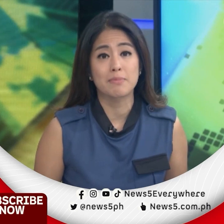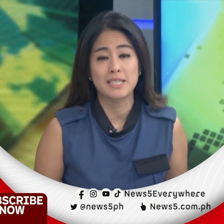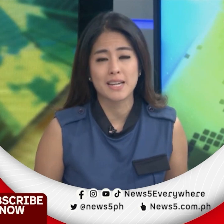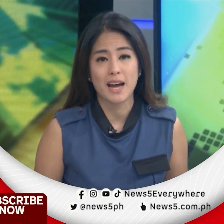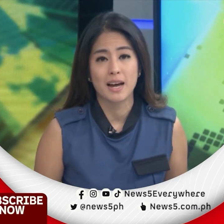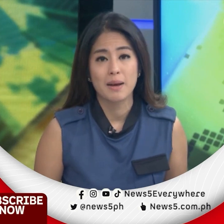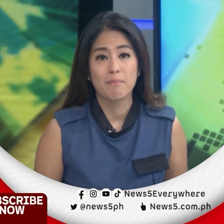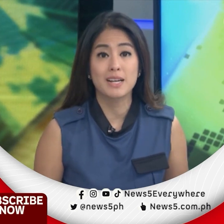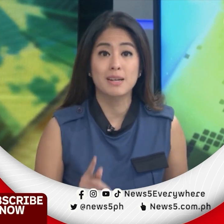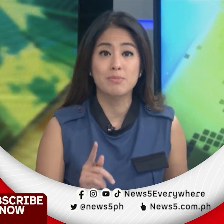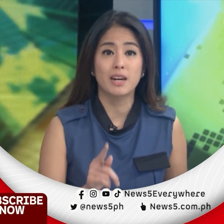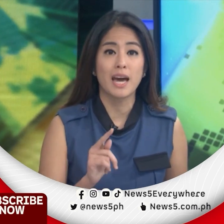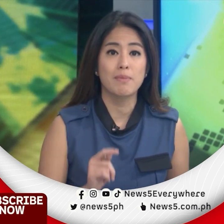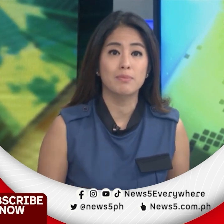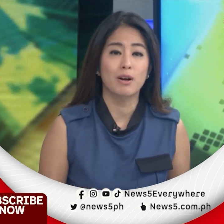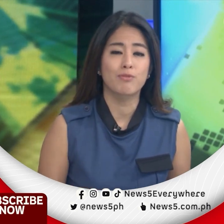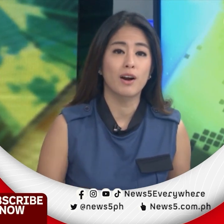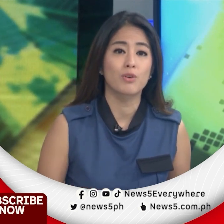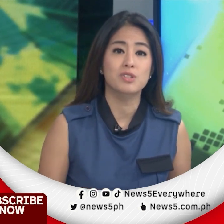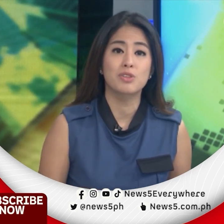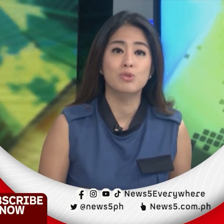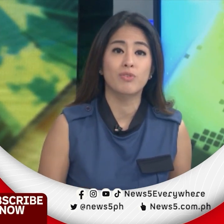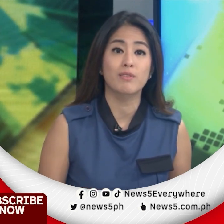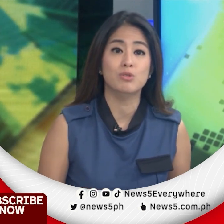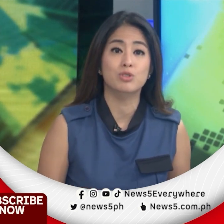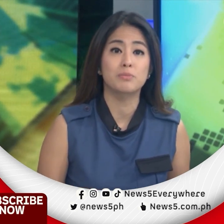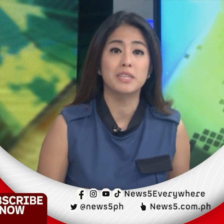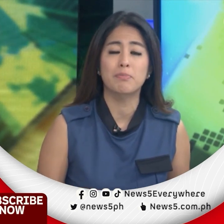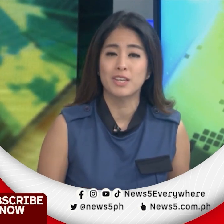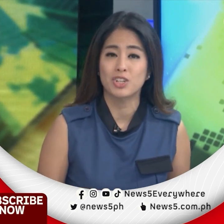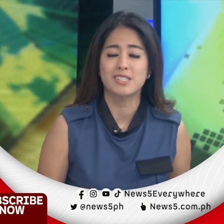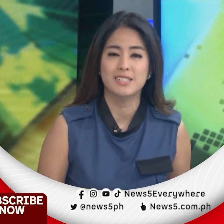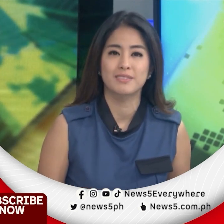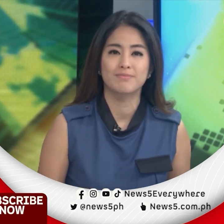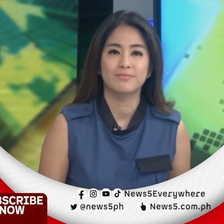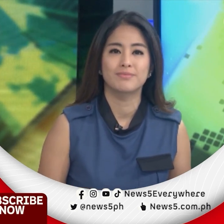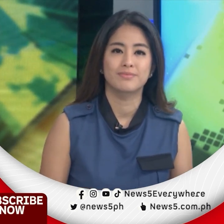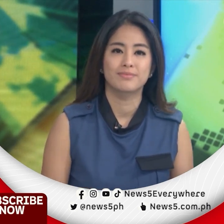at balita sa bansa. Mag-subscribe at mag-follow sa News 5 social media pages.